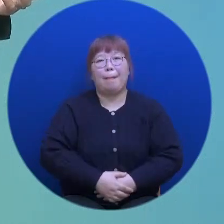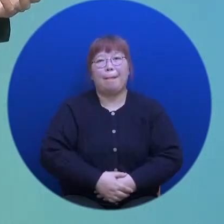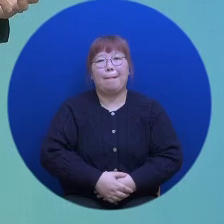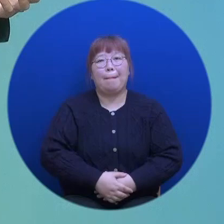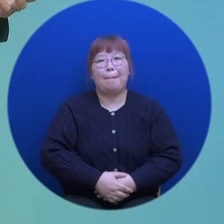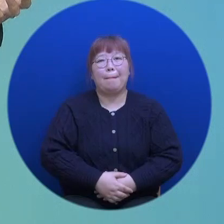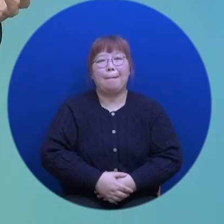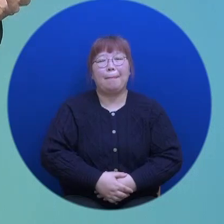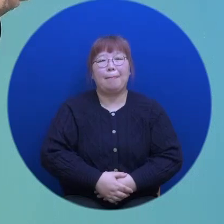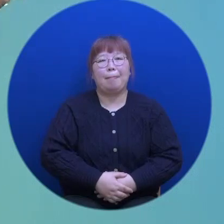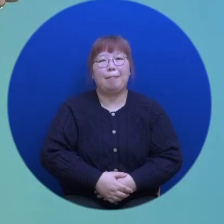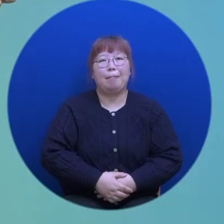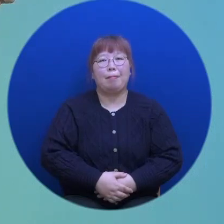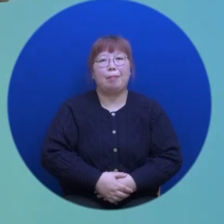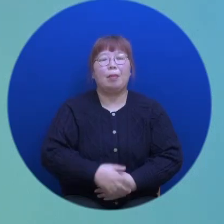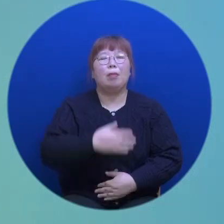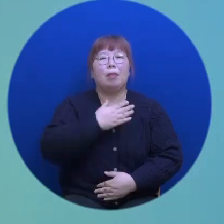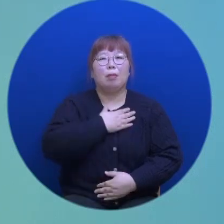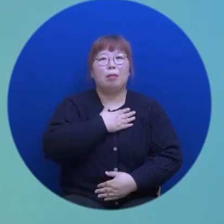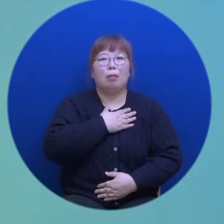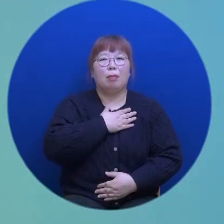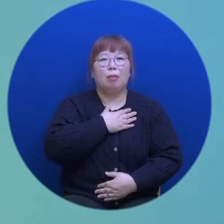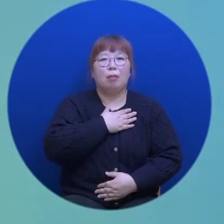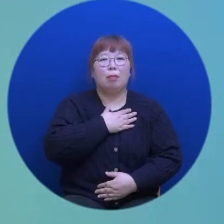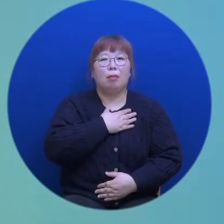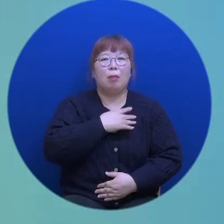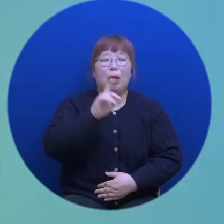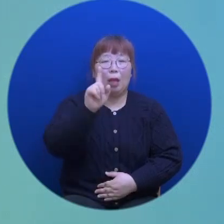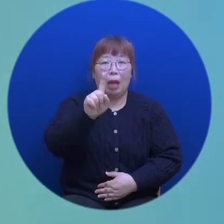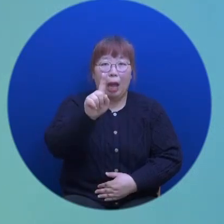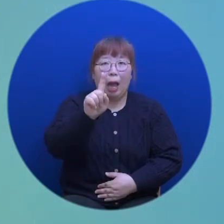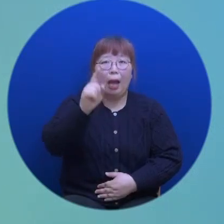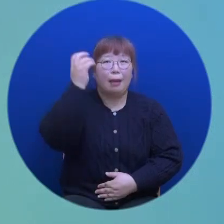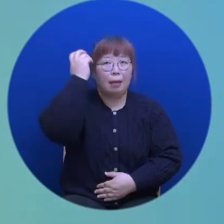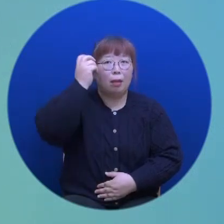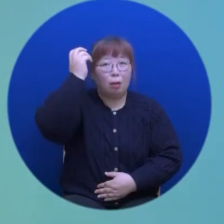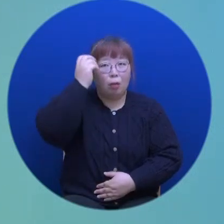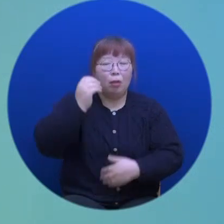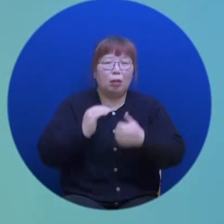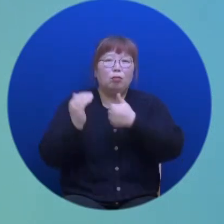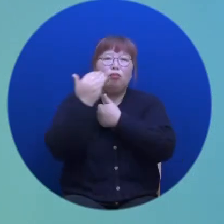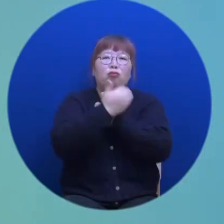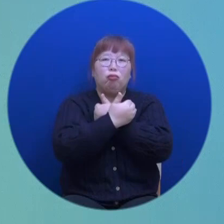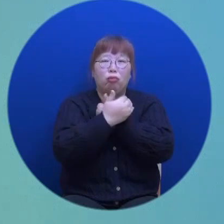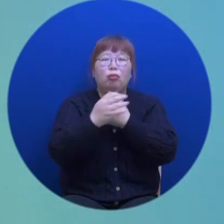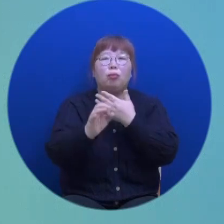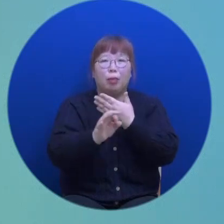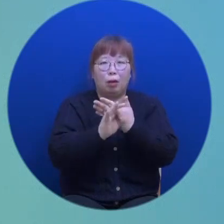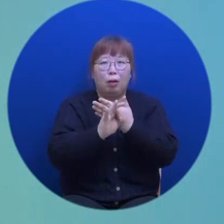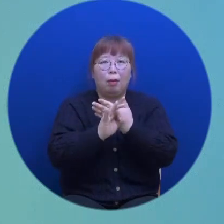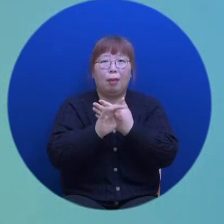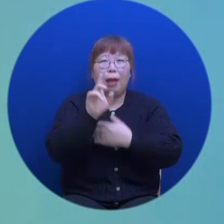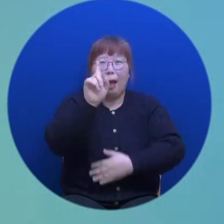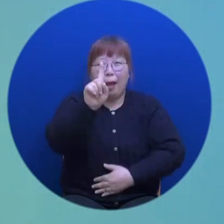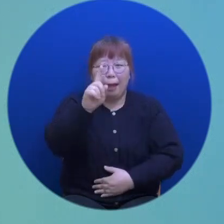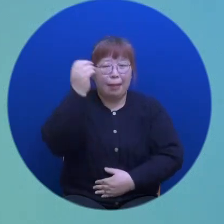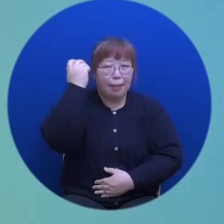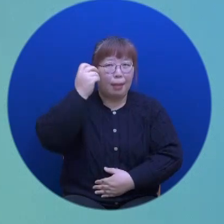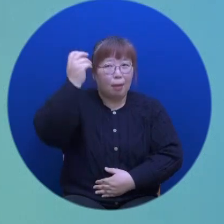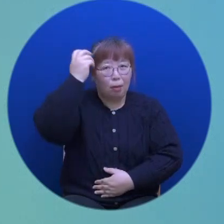걸음 더 나아가서 내가 한 영혼을 품으면, 한 영혼을